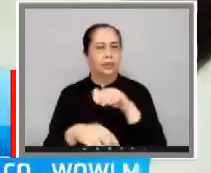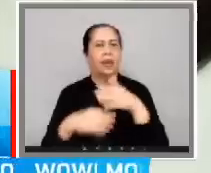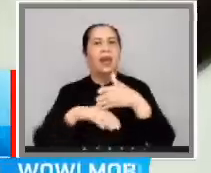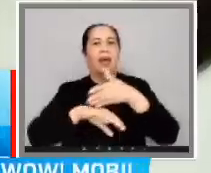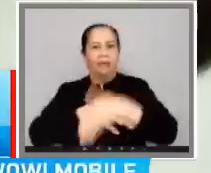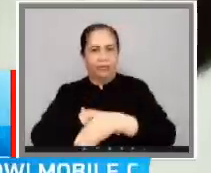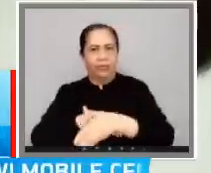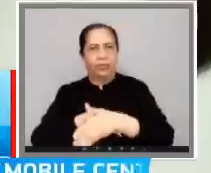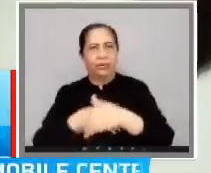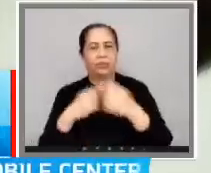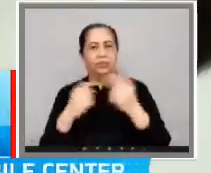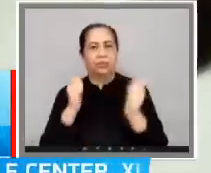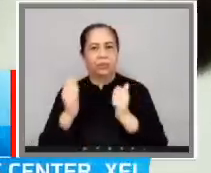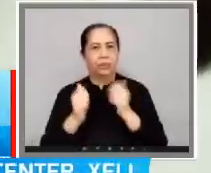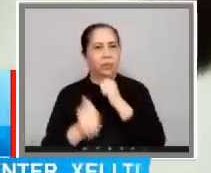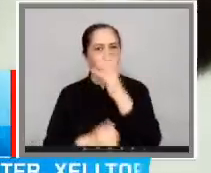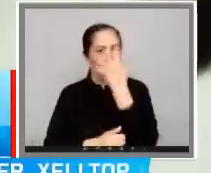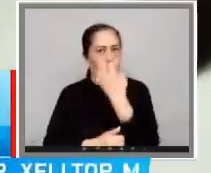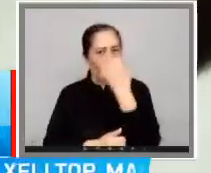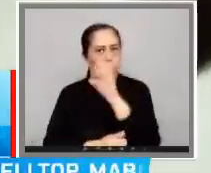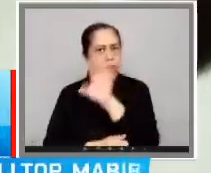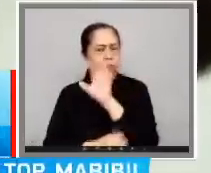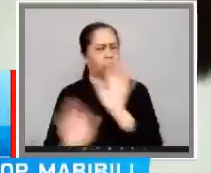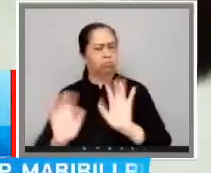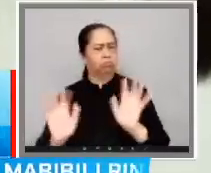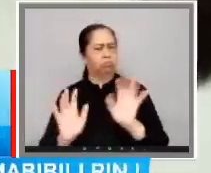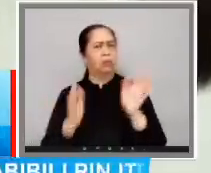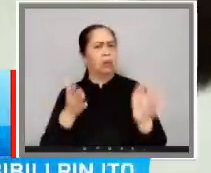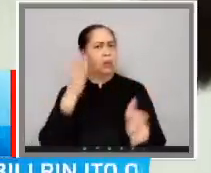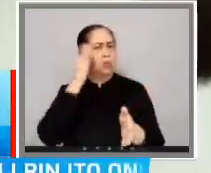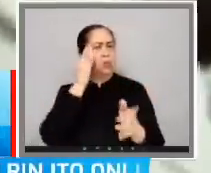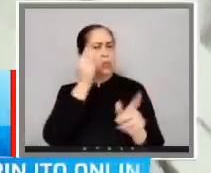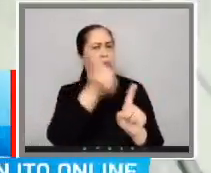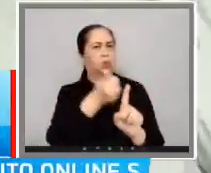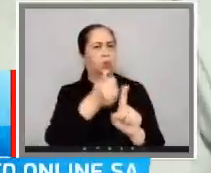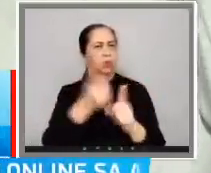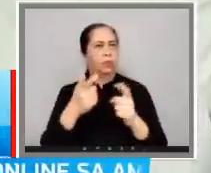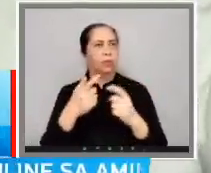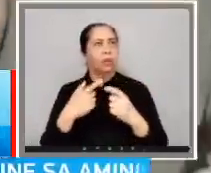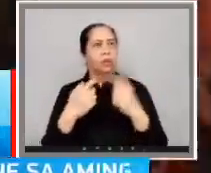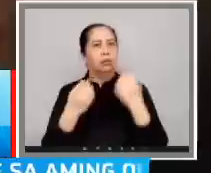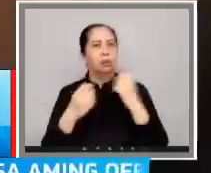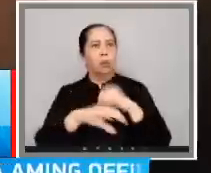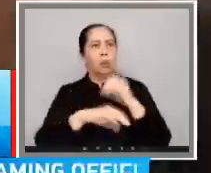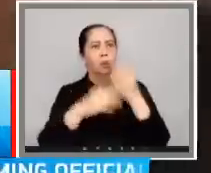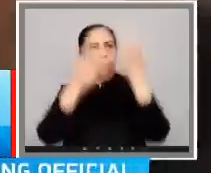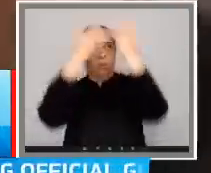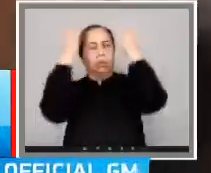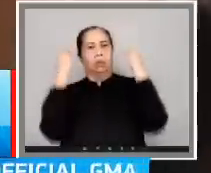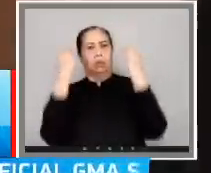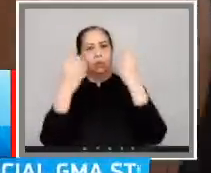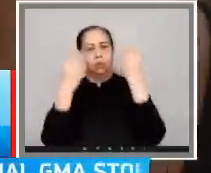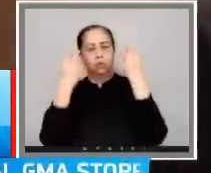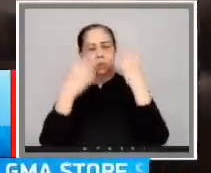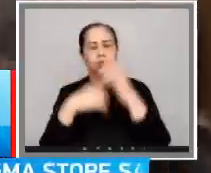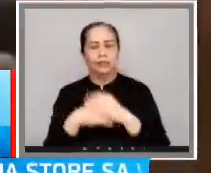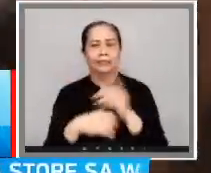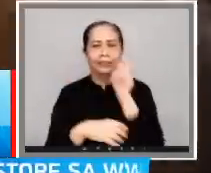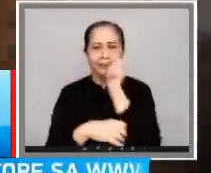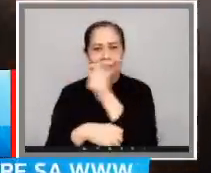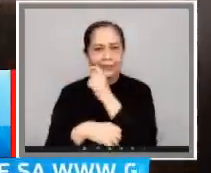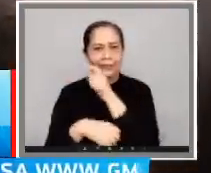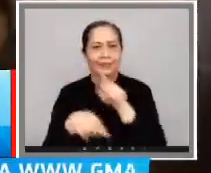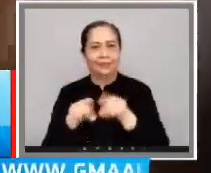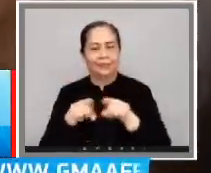eksena. Hindi ako nagagalit, hindi ako nagaano, kasi alam kong baka ma-information overload na sila. Kambal din ang karakter